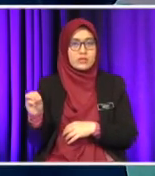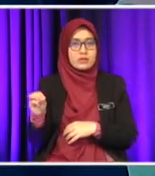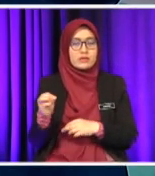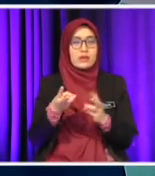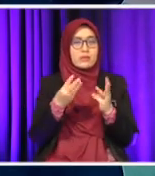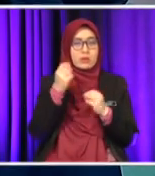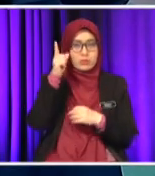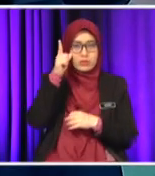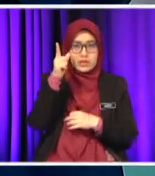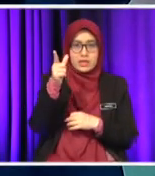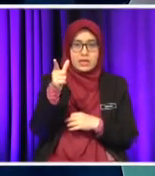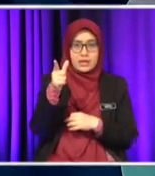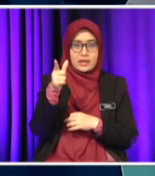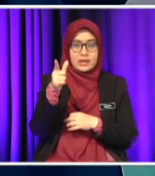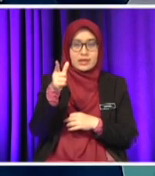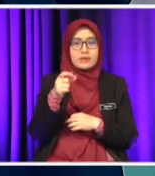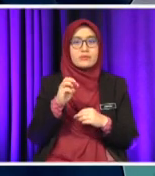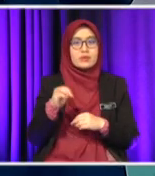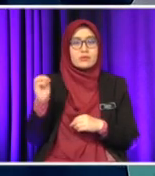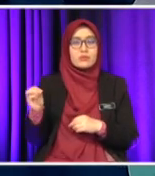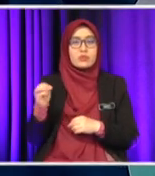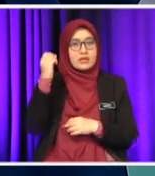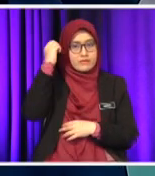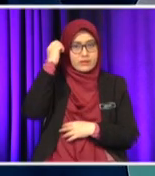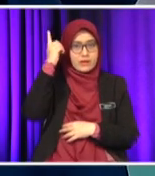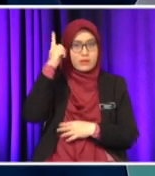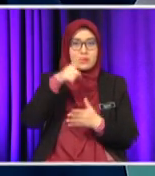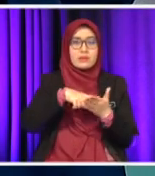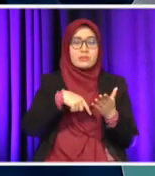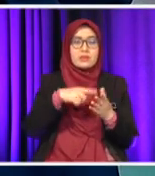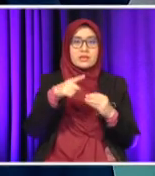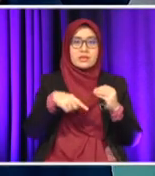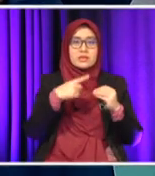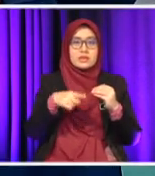mana mereka Paham tentang kepentingan ada ke bentuk dalam perniagaan